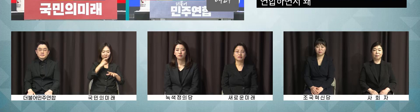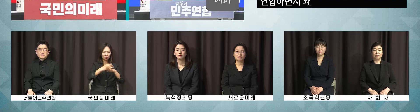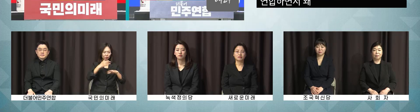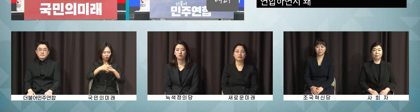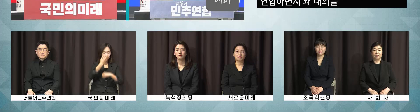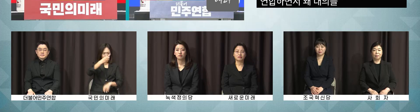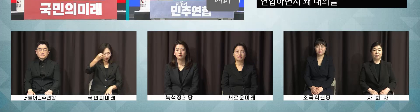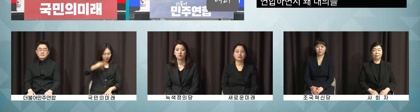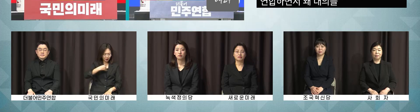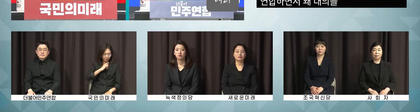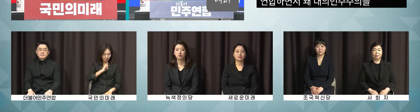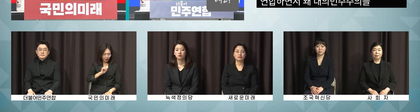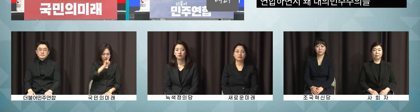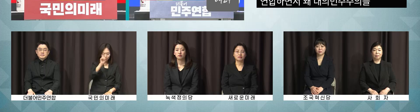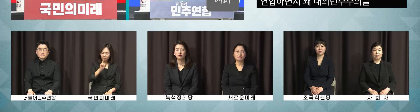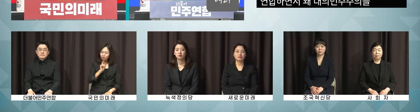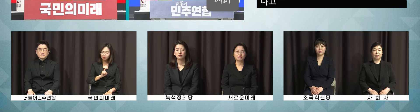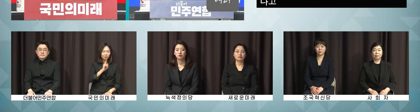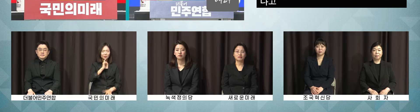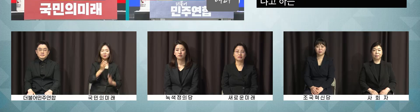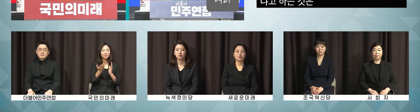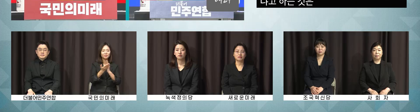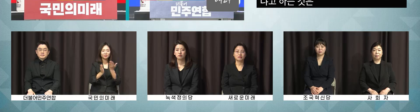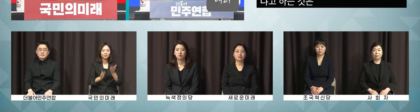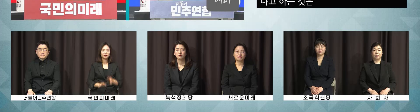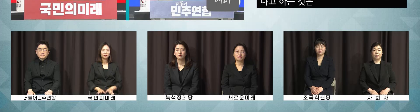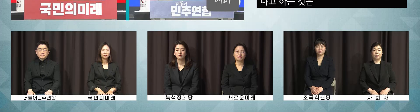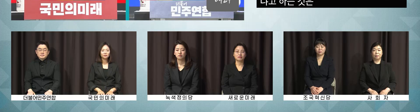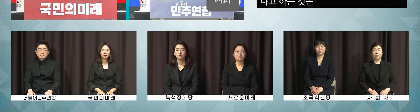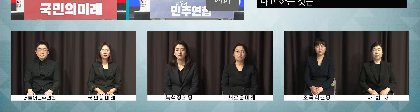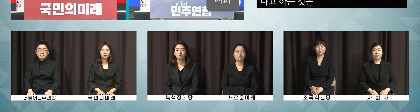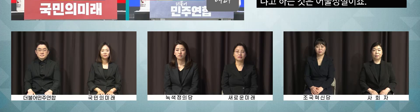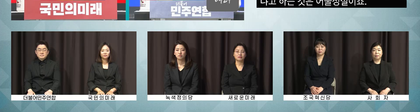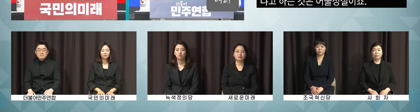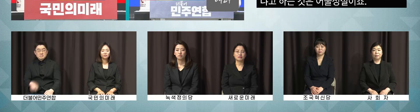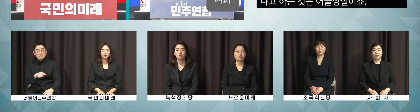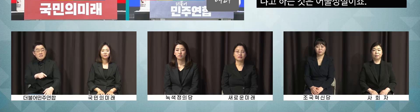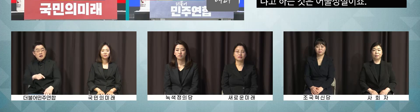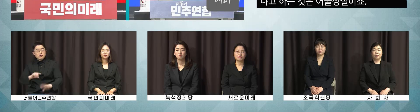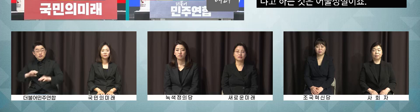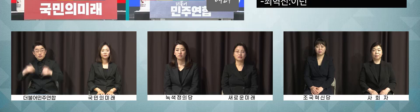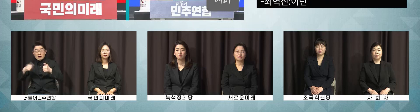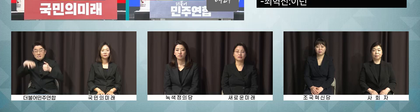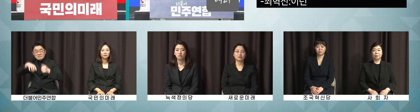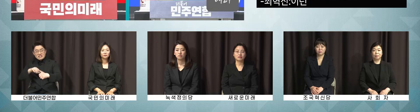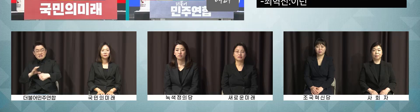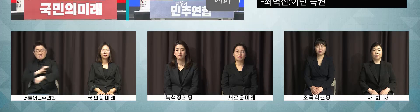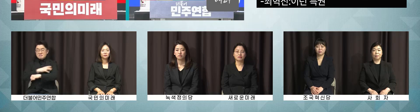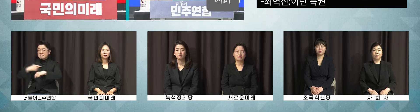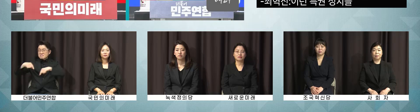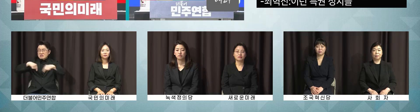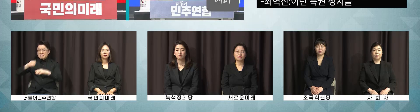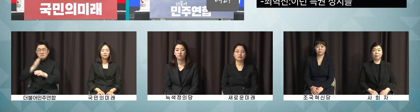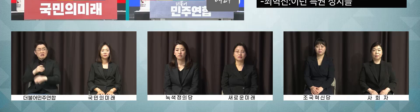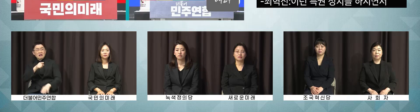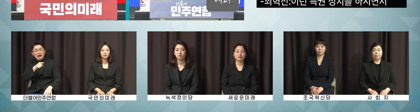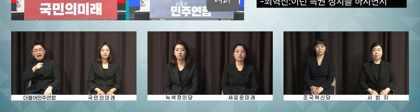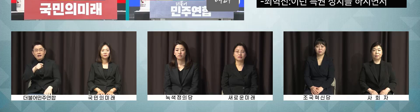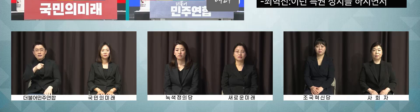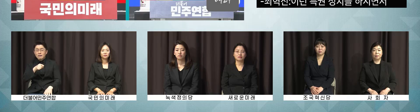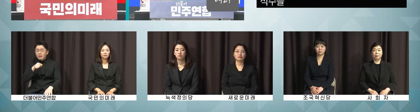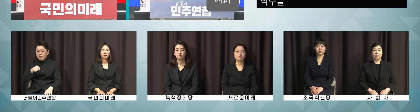무시하느냐 이렇게 말한다라고 하는 것은 어불성설이죠. 예, 이런 특권 정치를 하고 계시면서 의석수를